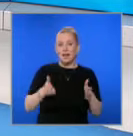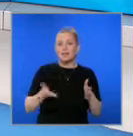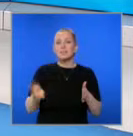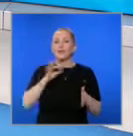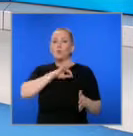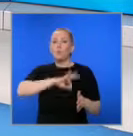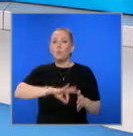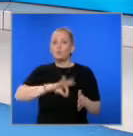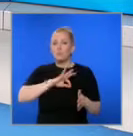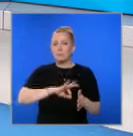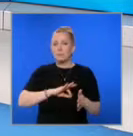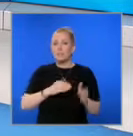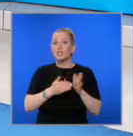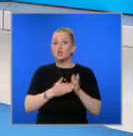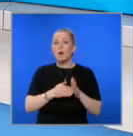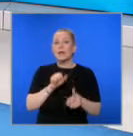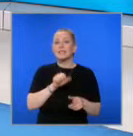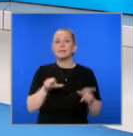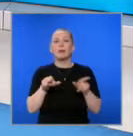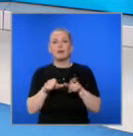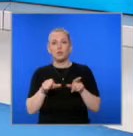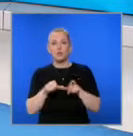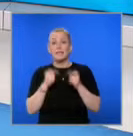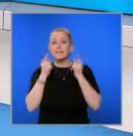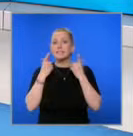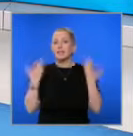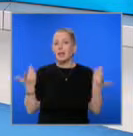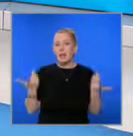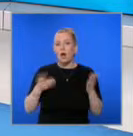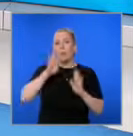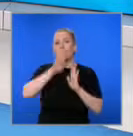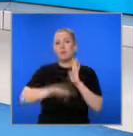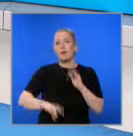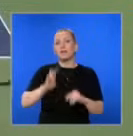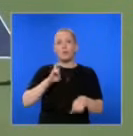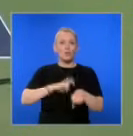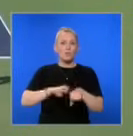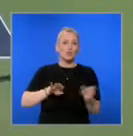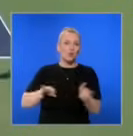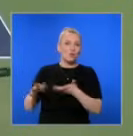срещу Адриан Манарино. Голямата изненада в надпреварата е отпадането на Новак Джокович.